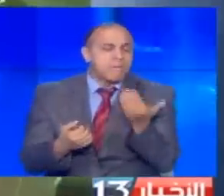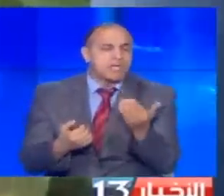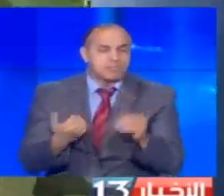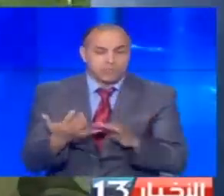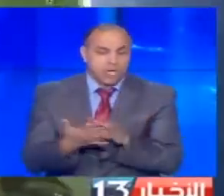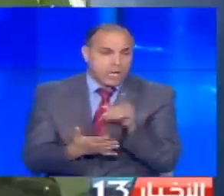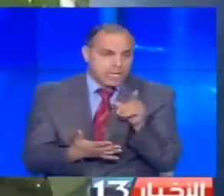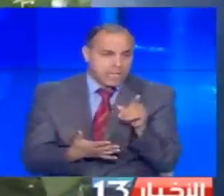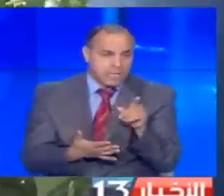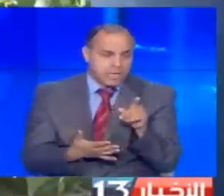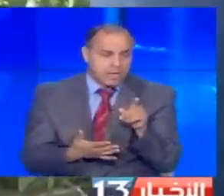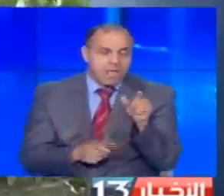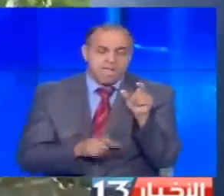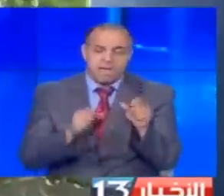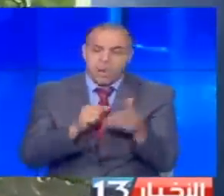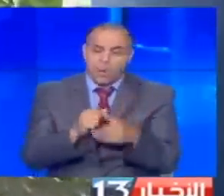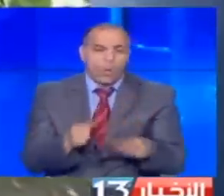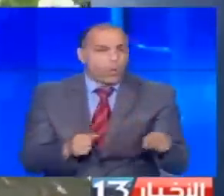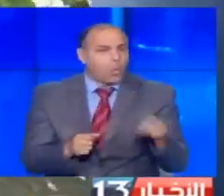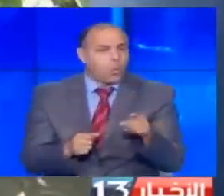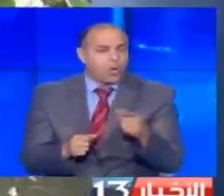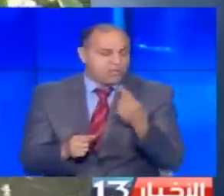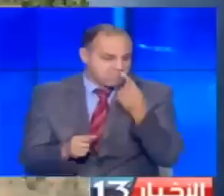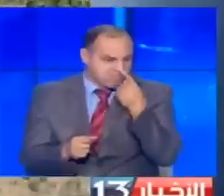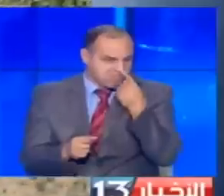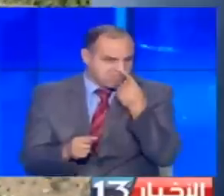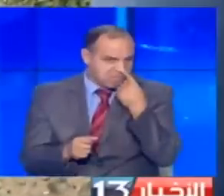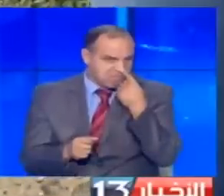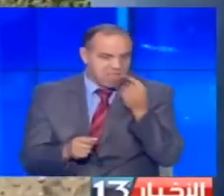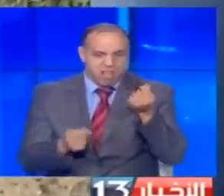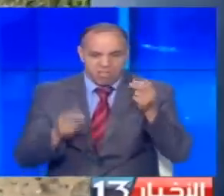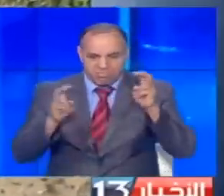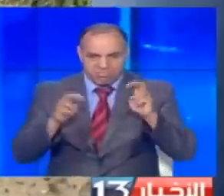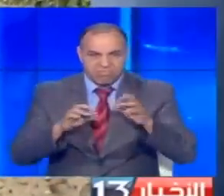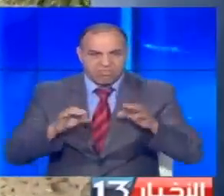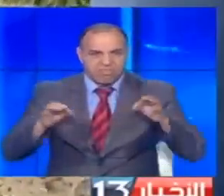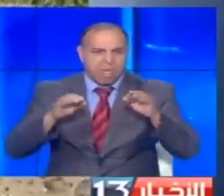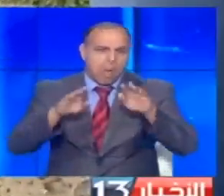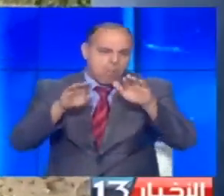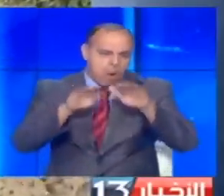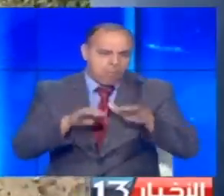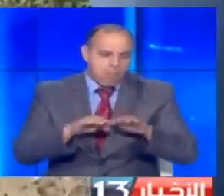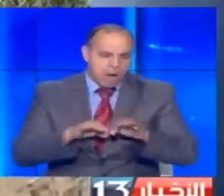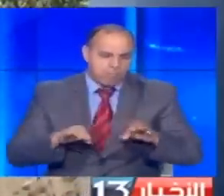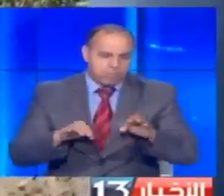فان الفلاحين يهددون بالتصعيد في الملفات المجموعه